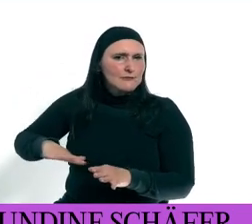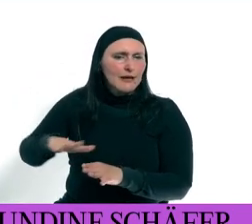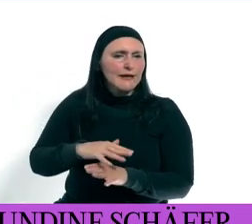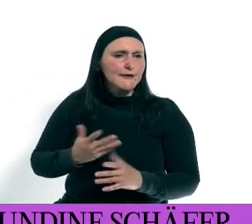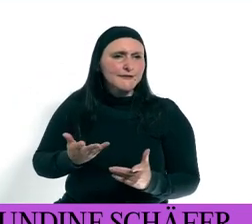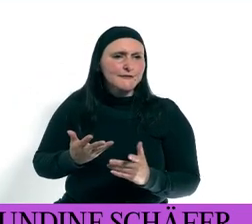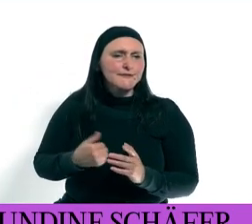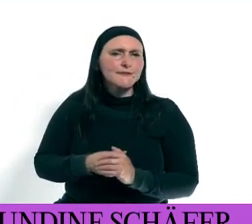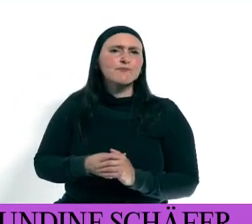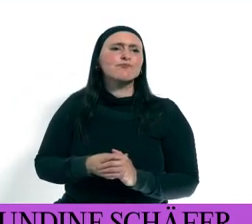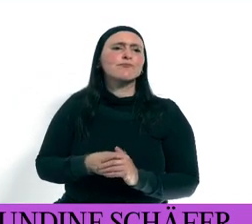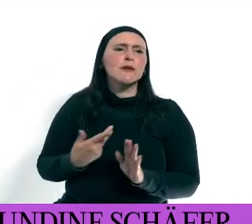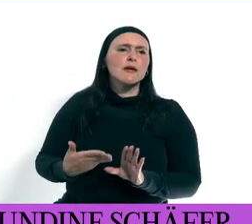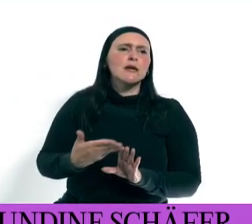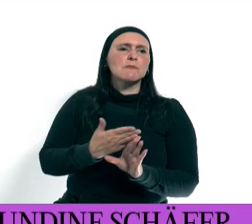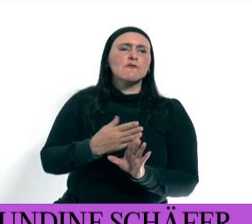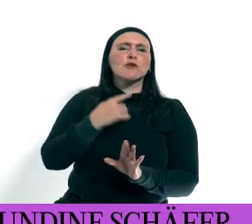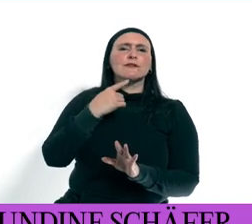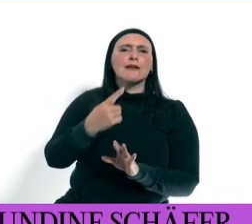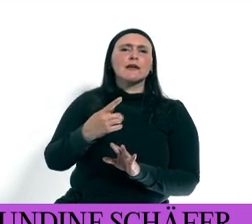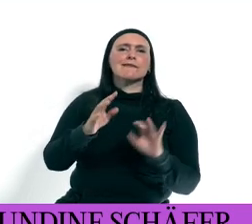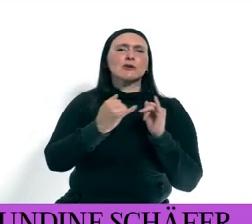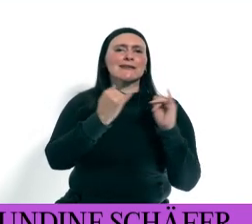an Orten,